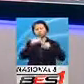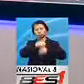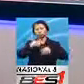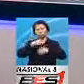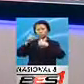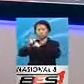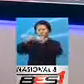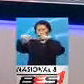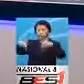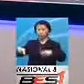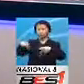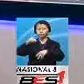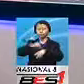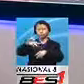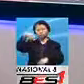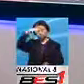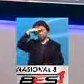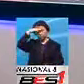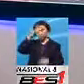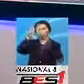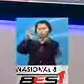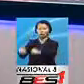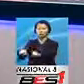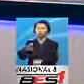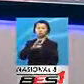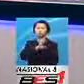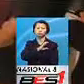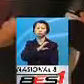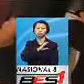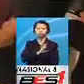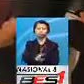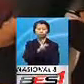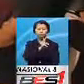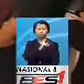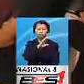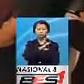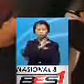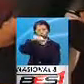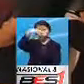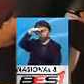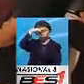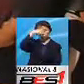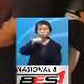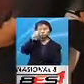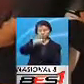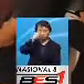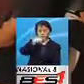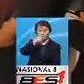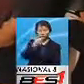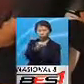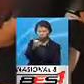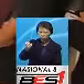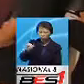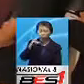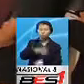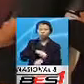apartmen di Taman Nusa Bestari ditahan polis Ya jelas ketua polis negeri itu Datuk Wan najmuddin Wan Ahmad kesemua yang